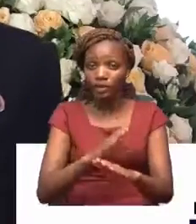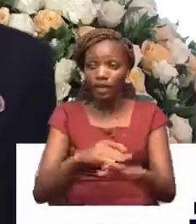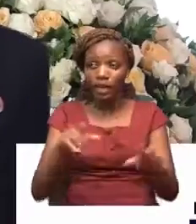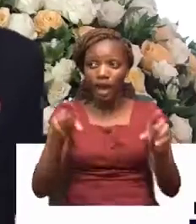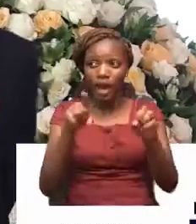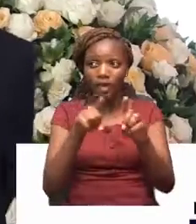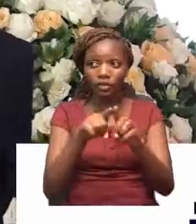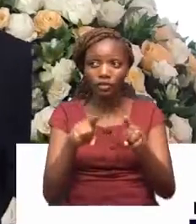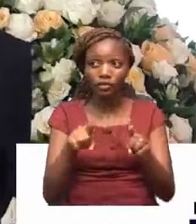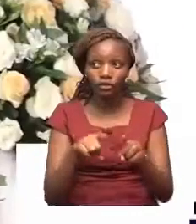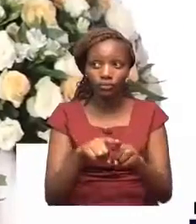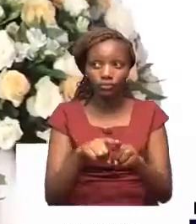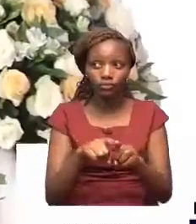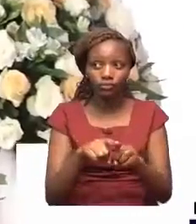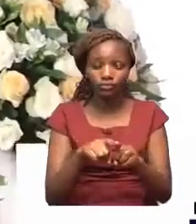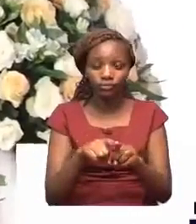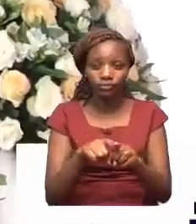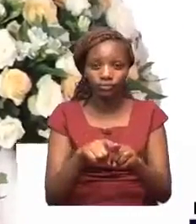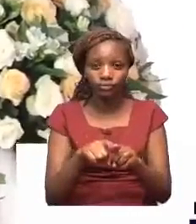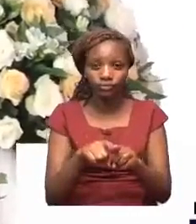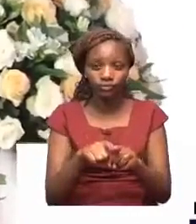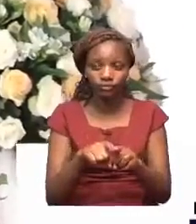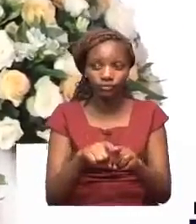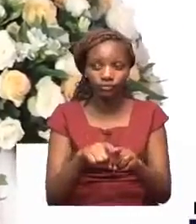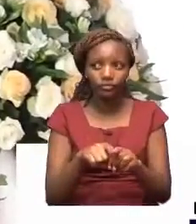patriot for our beautiful Kenya. It's peace.